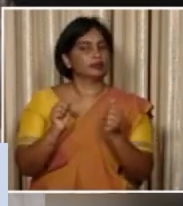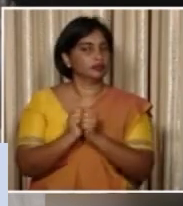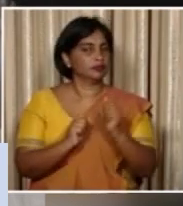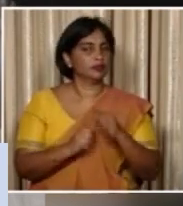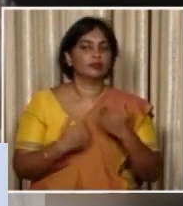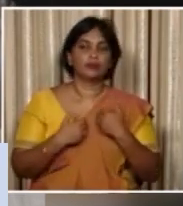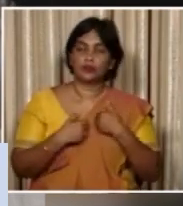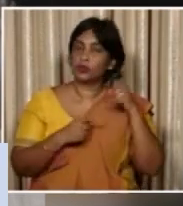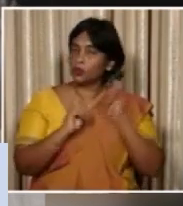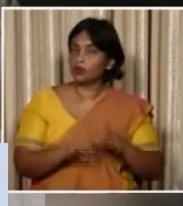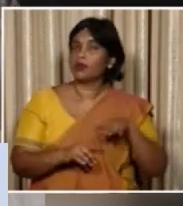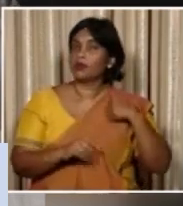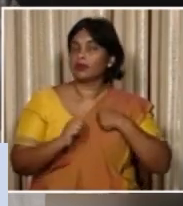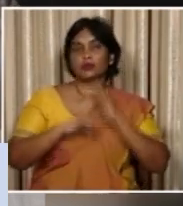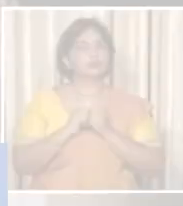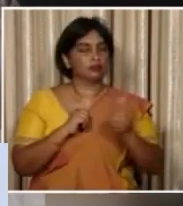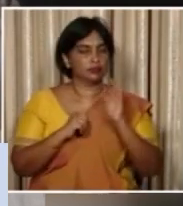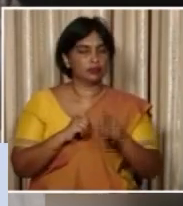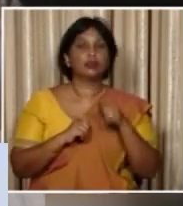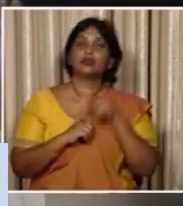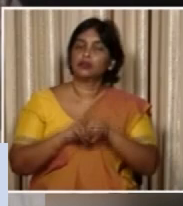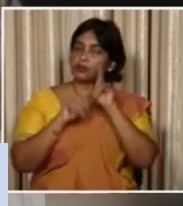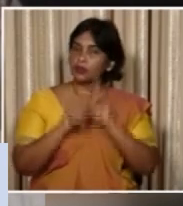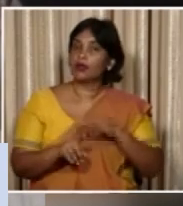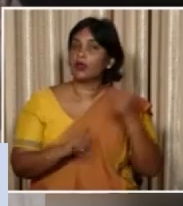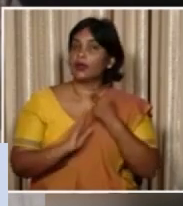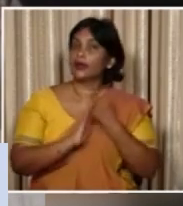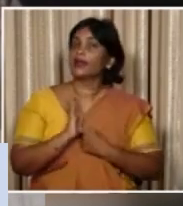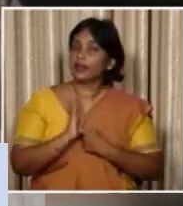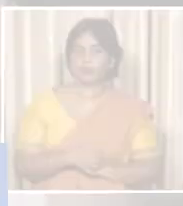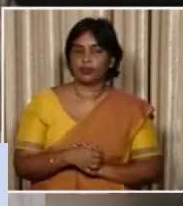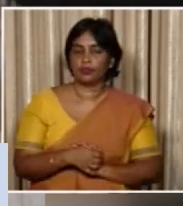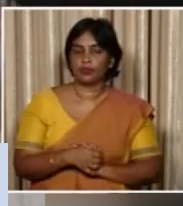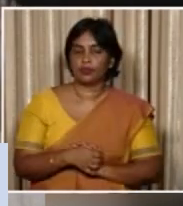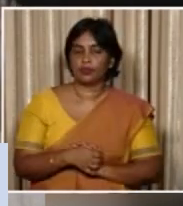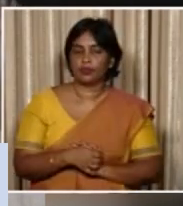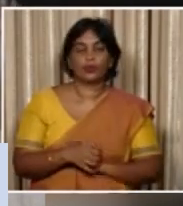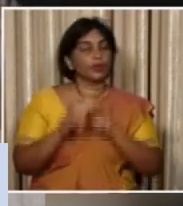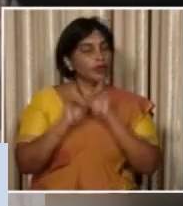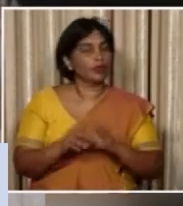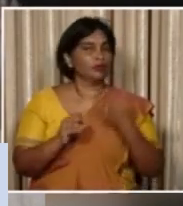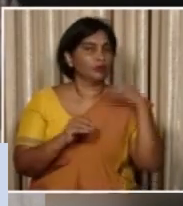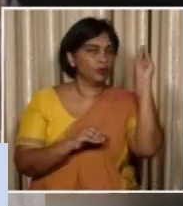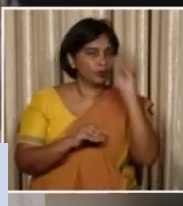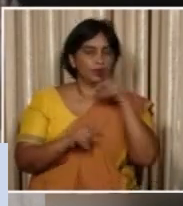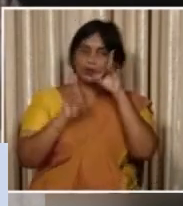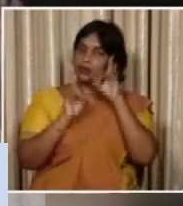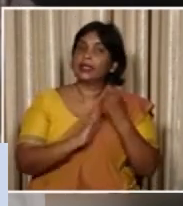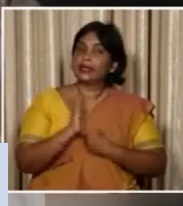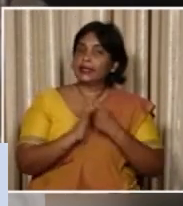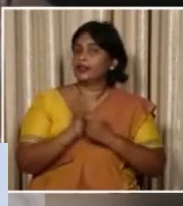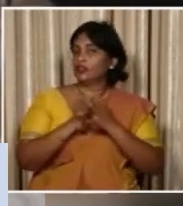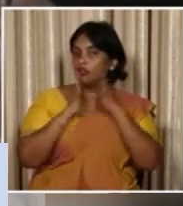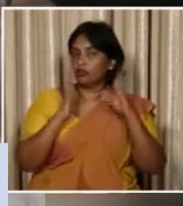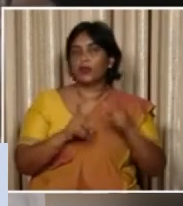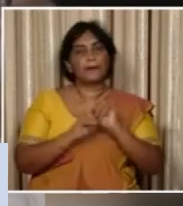කිරීමට අදාළ මූලික වැඩකටයුතු සිදු කර තිබෙනවා. ඒ සඳහා නව නීතියක්ද සකස් කර තිබෙනවා. එමෙන්ම නොබෝ දිනකින් එවැනි වූ නීති රැසක්